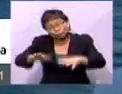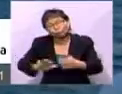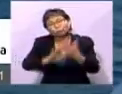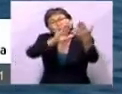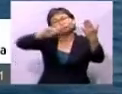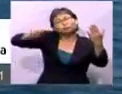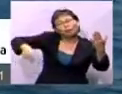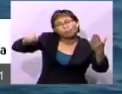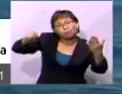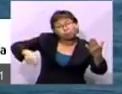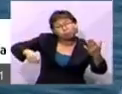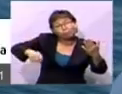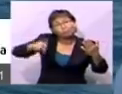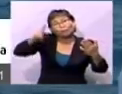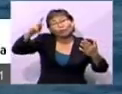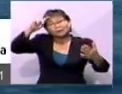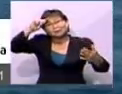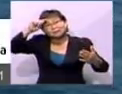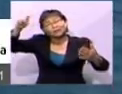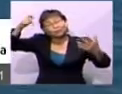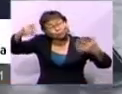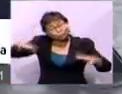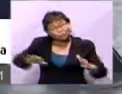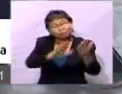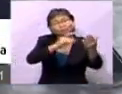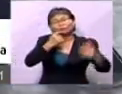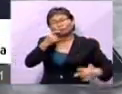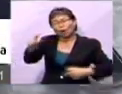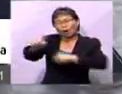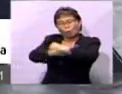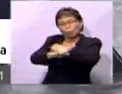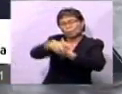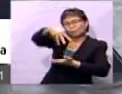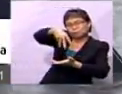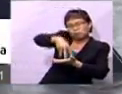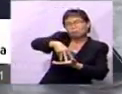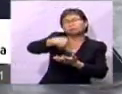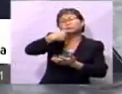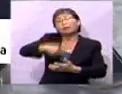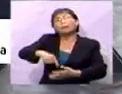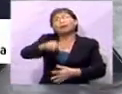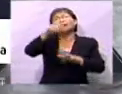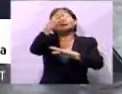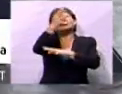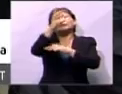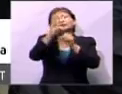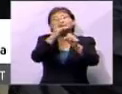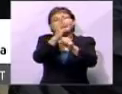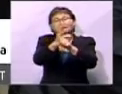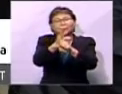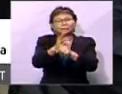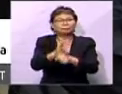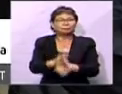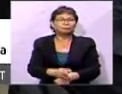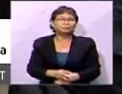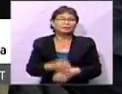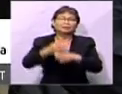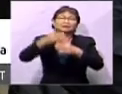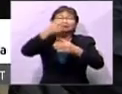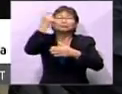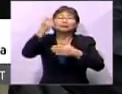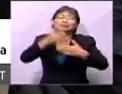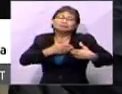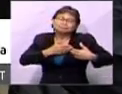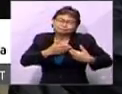dihadapkan ke Mahkamah Seksyen Kuala Terengganu dan dijatuhi hukuman penjara selama 16 tahun selepas mengaku